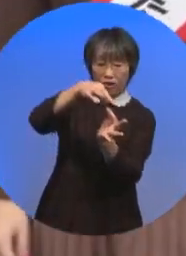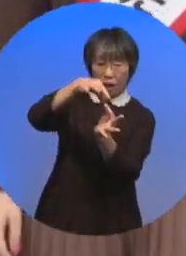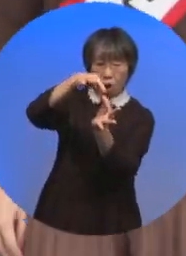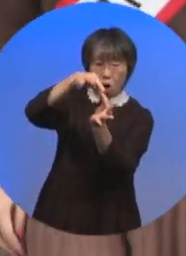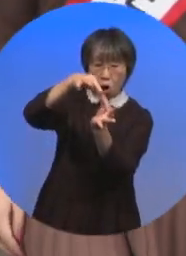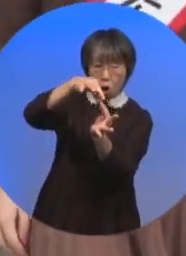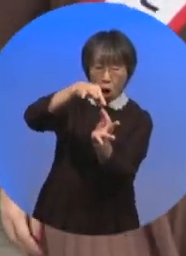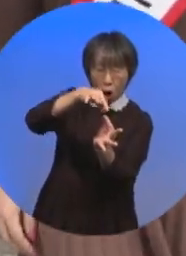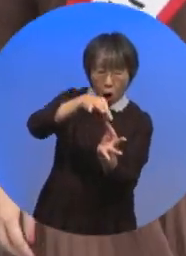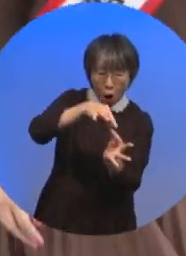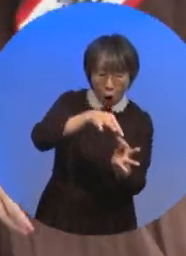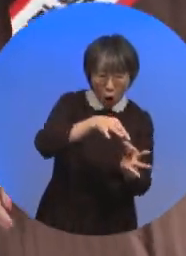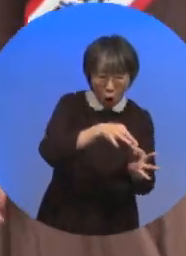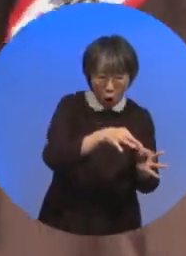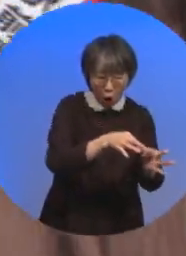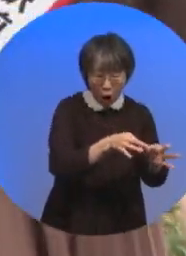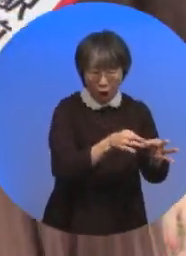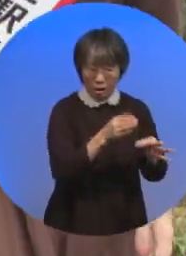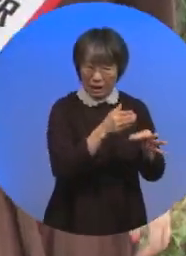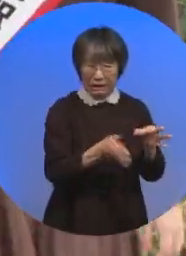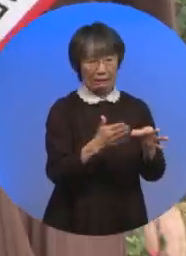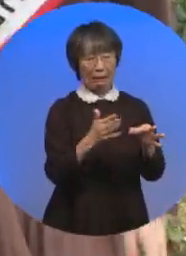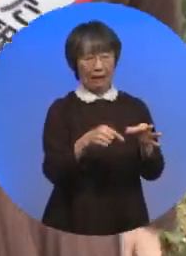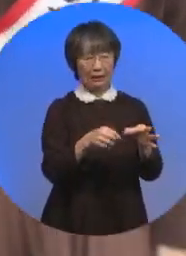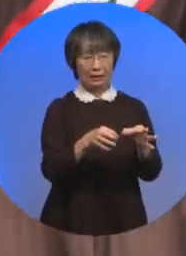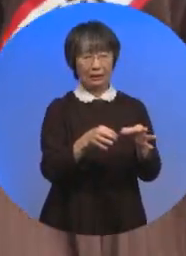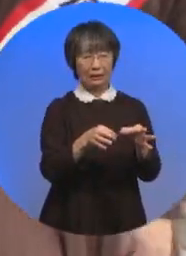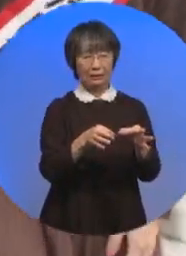ねって言ったら巨人賞が、 ちょっと俺聞いた声読んで